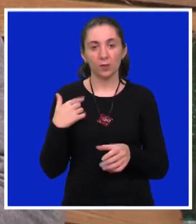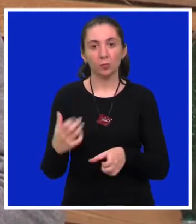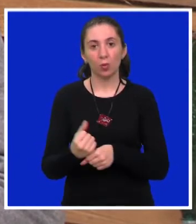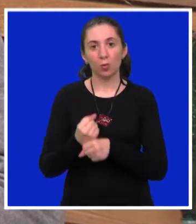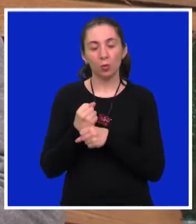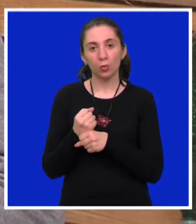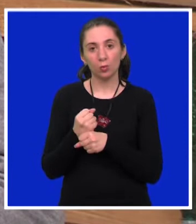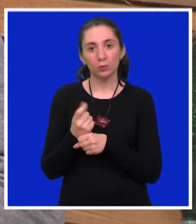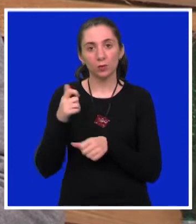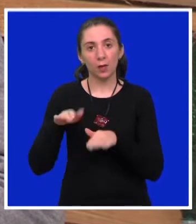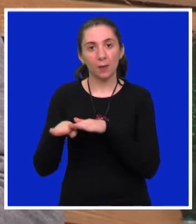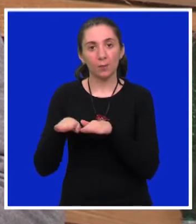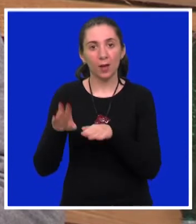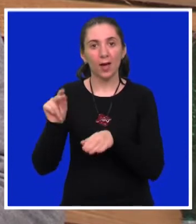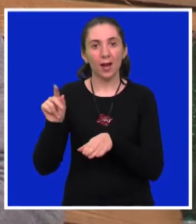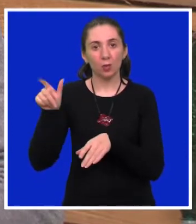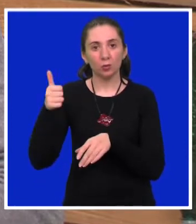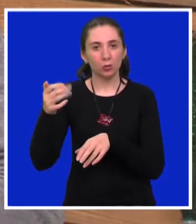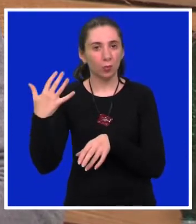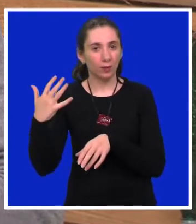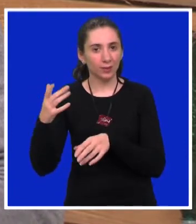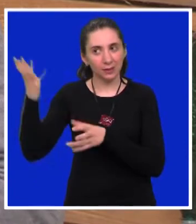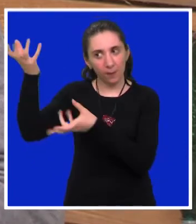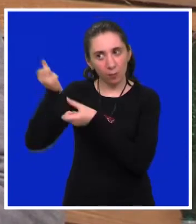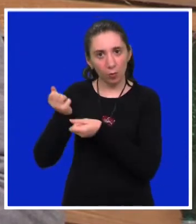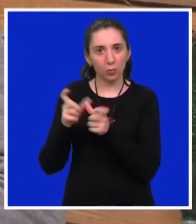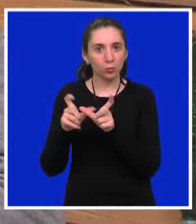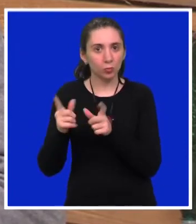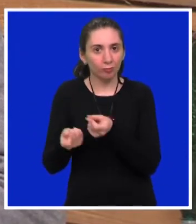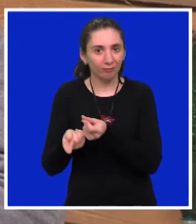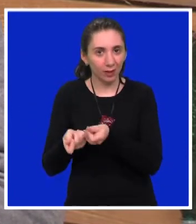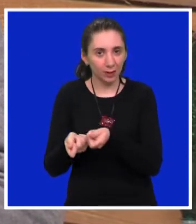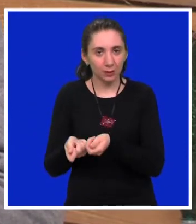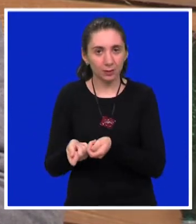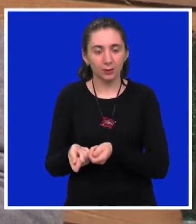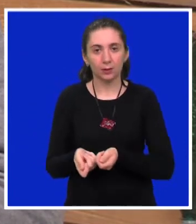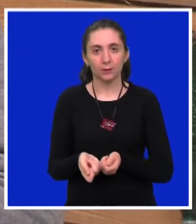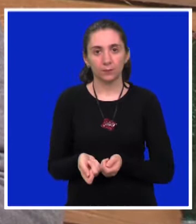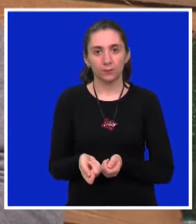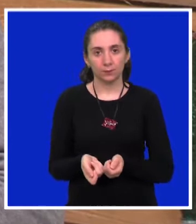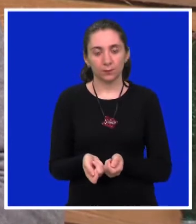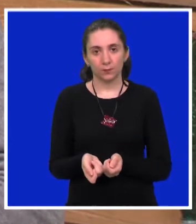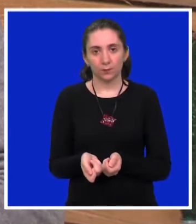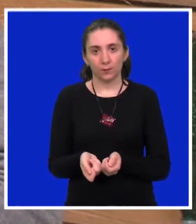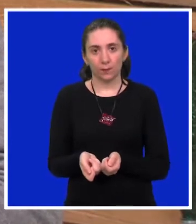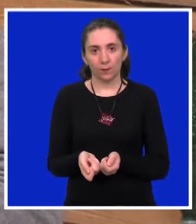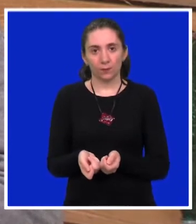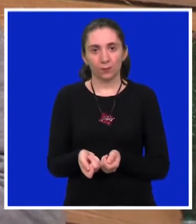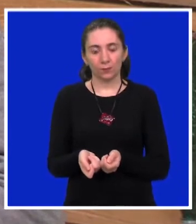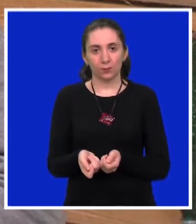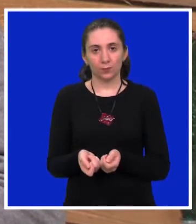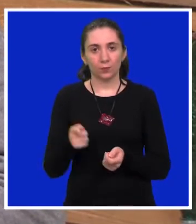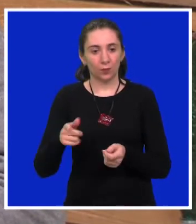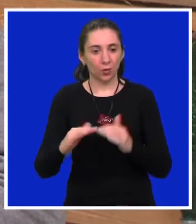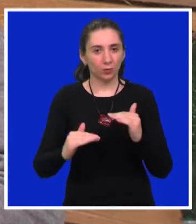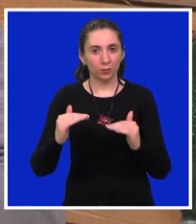čak smo uspjeli iz Ministarstva regionalnog nekih 150 povući za sufinanciranje. Tako da tu negdje